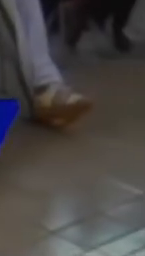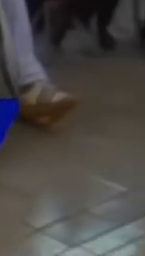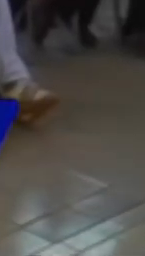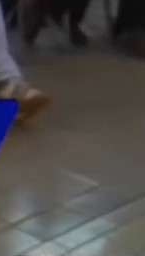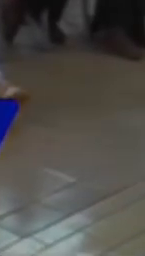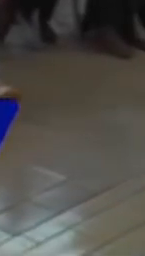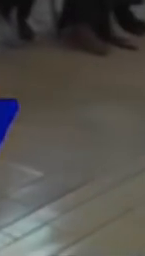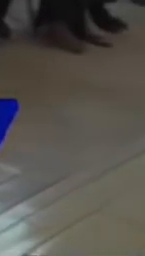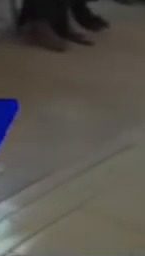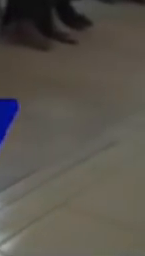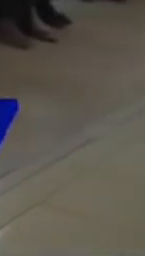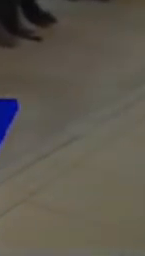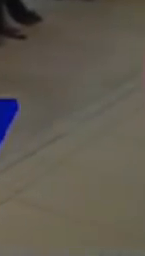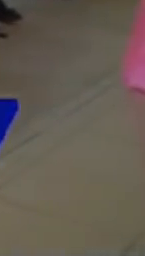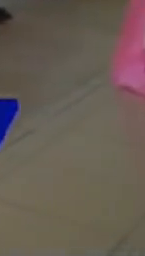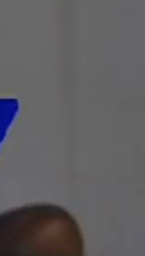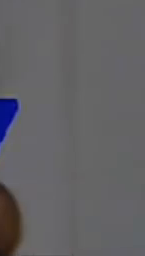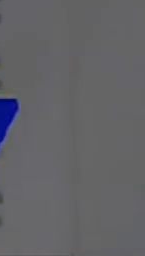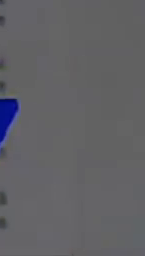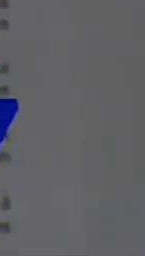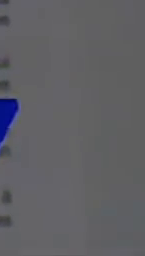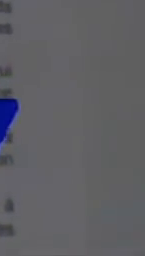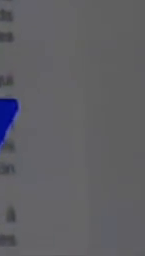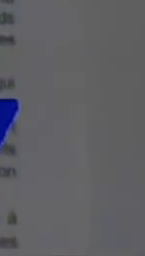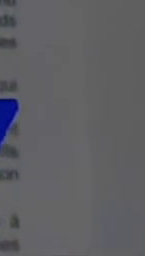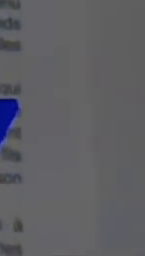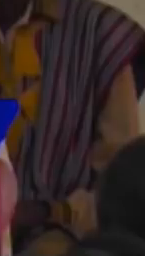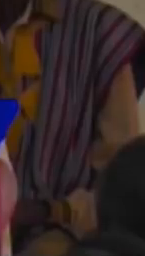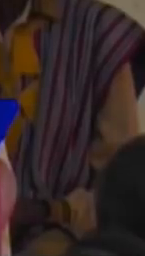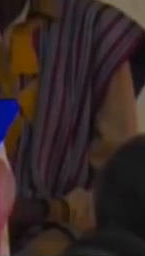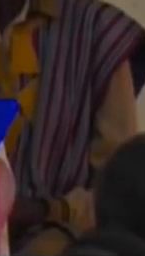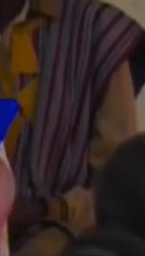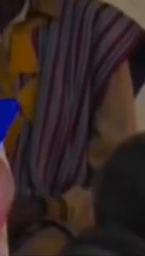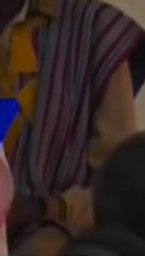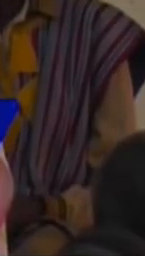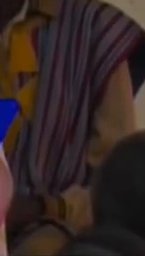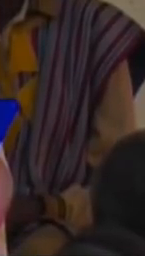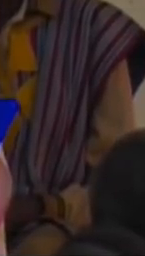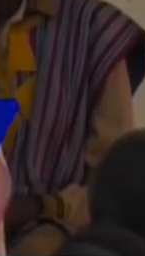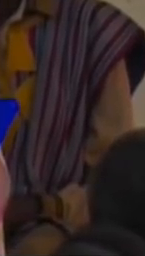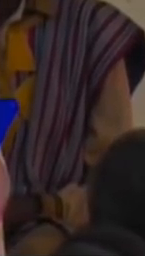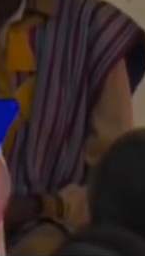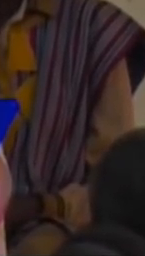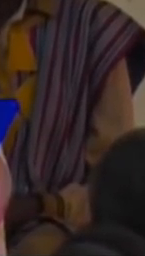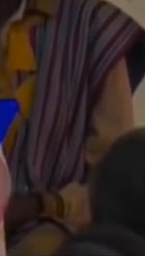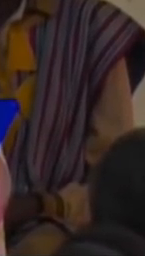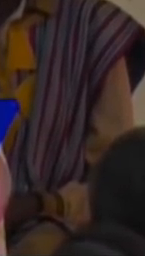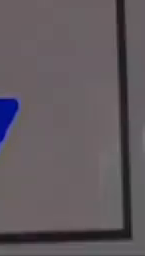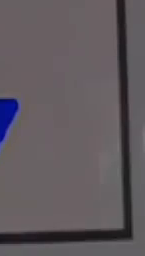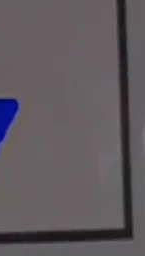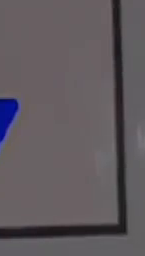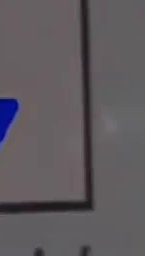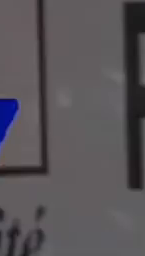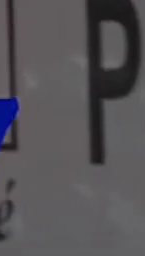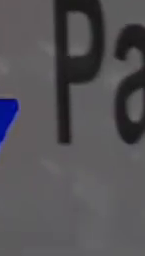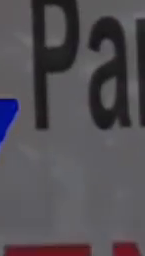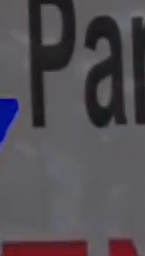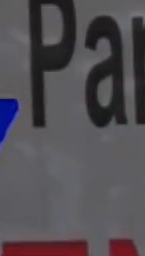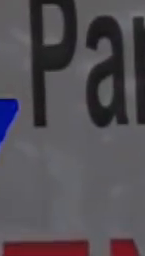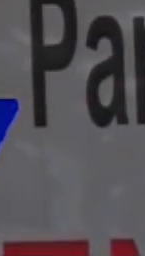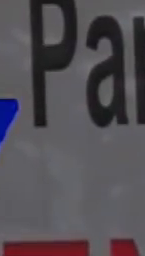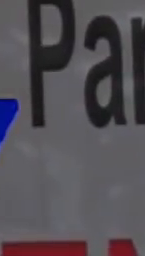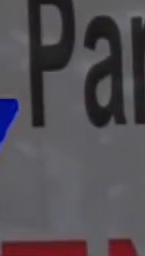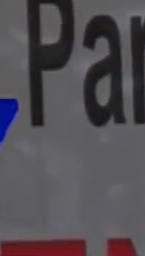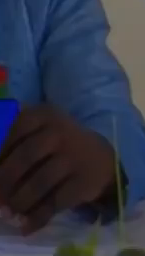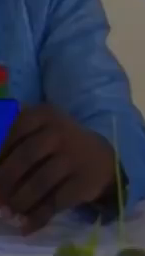Laurent Bado, qui s'est tenue ce week-end à Koupéla, a été consacrée à la préparation des élections et au redéploiement du